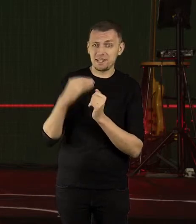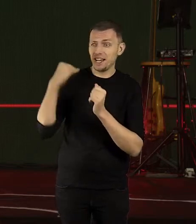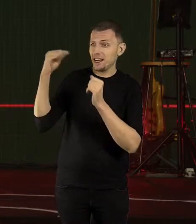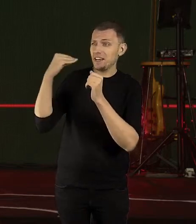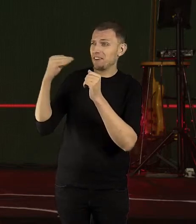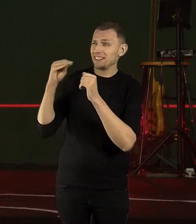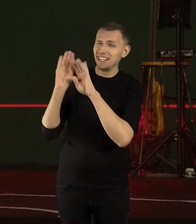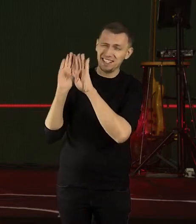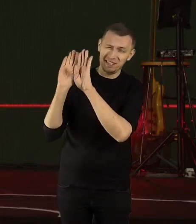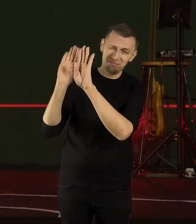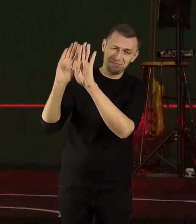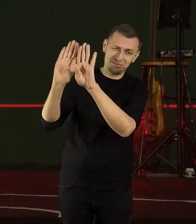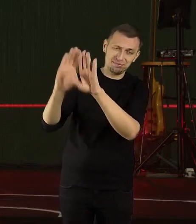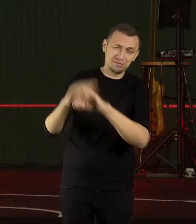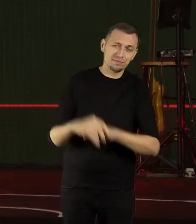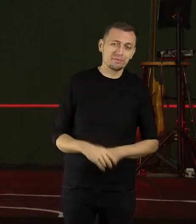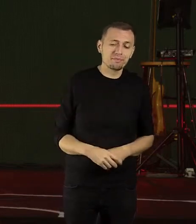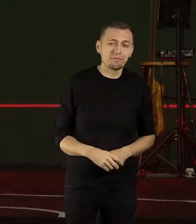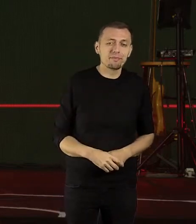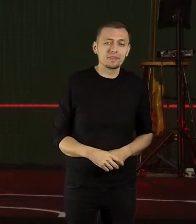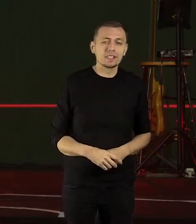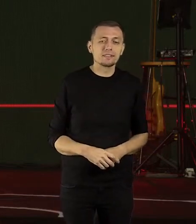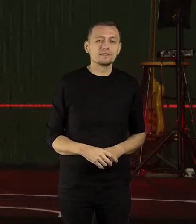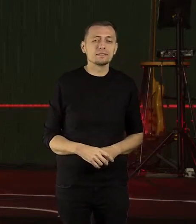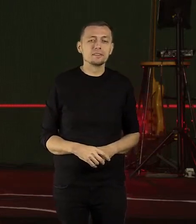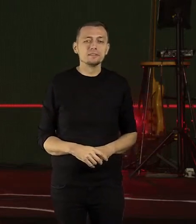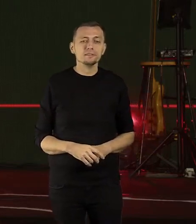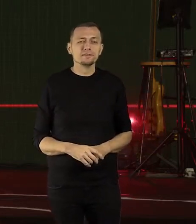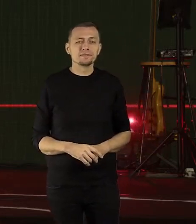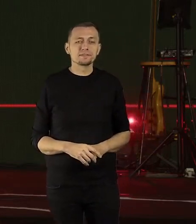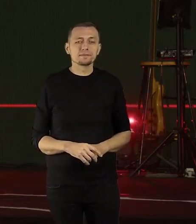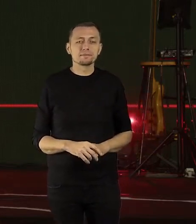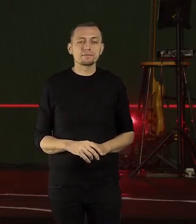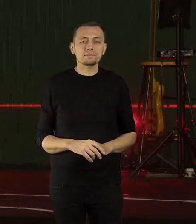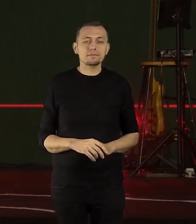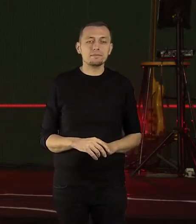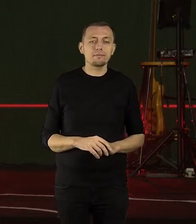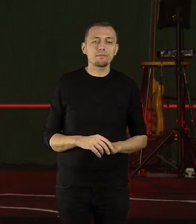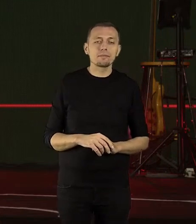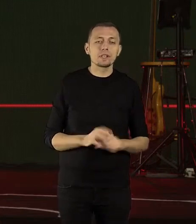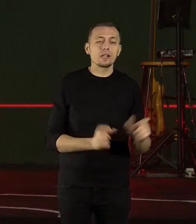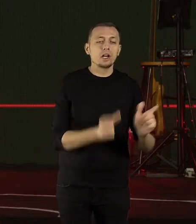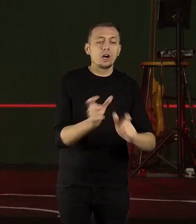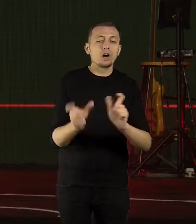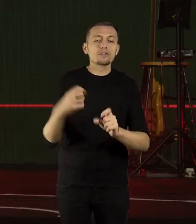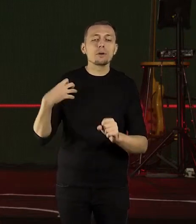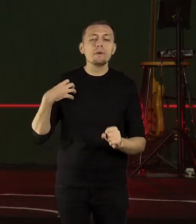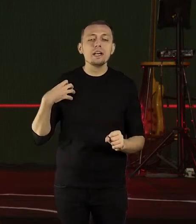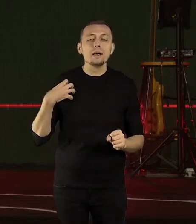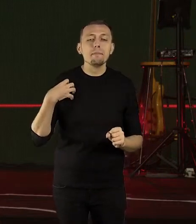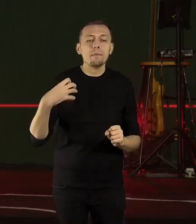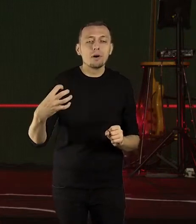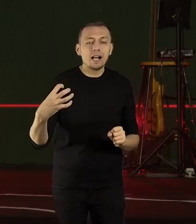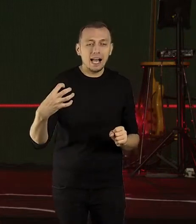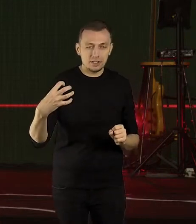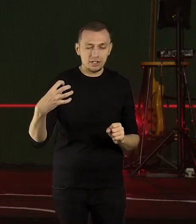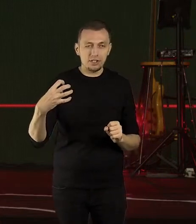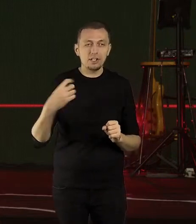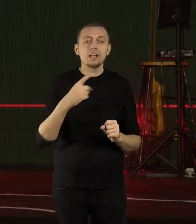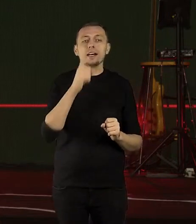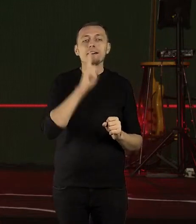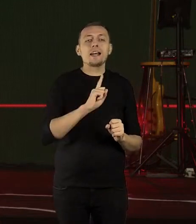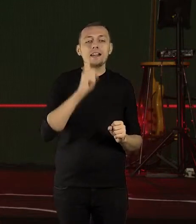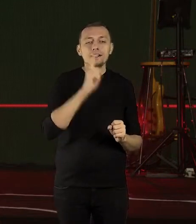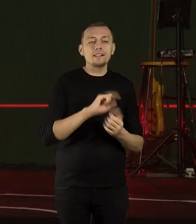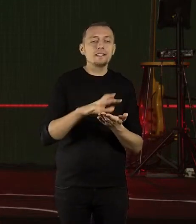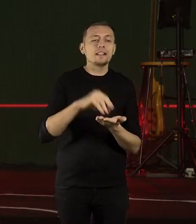różne religijności, często właśnie ignorują Chrystusa, bo myślą, że ich religijność jest ich bogactwem. Więc